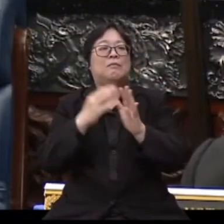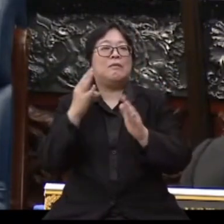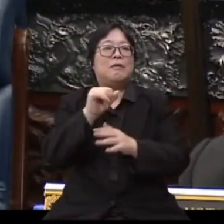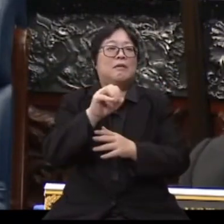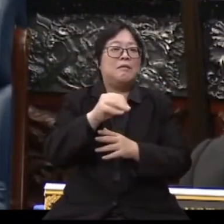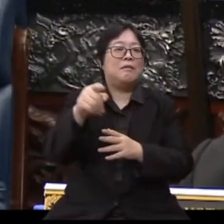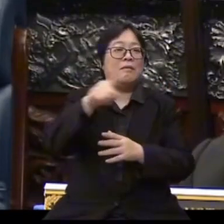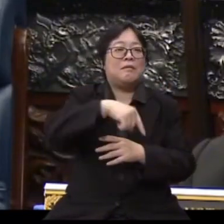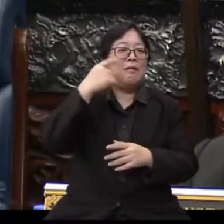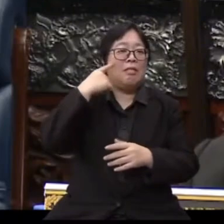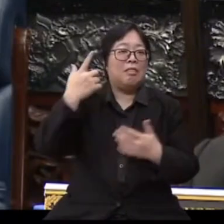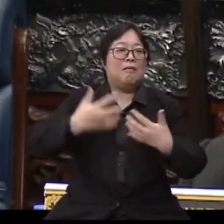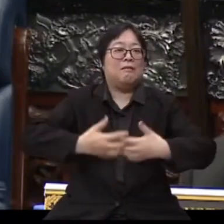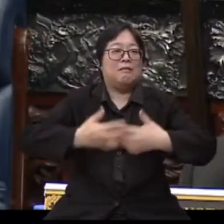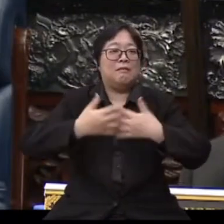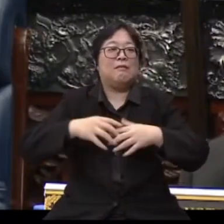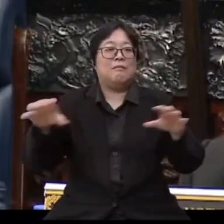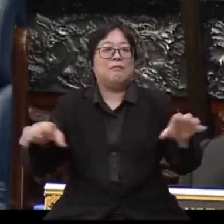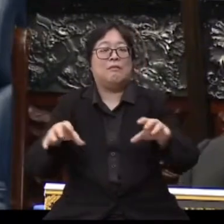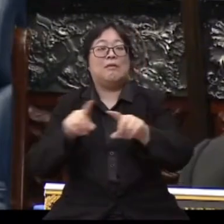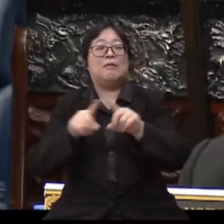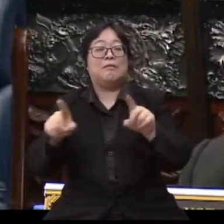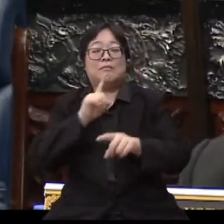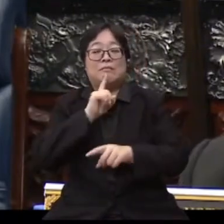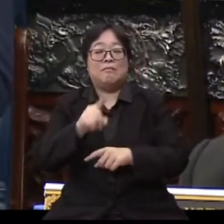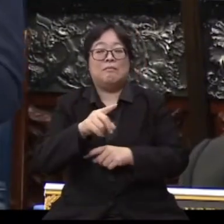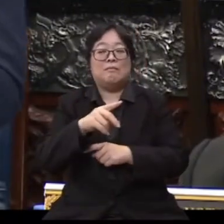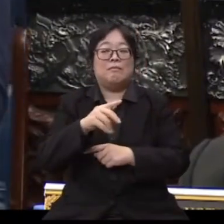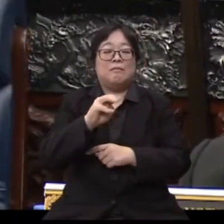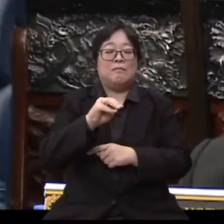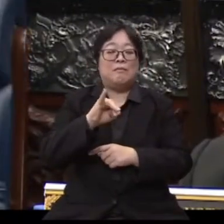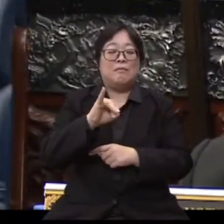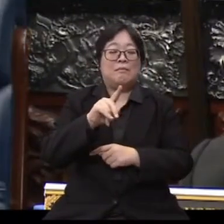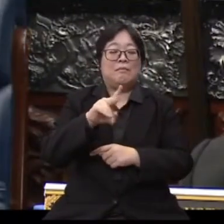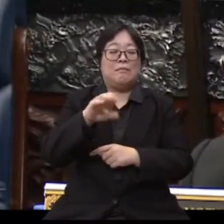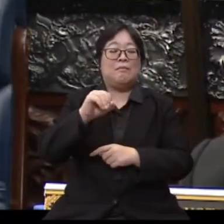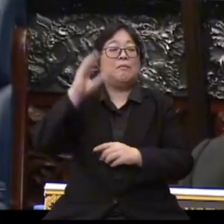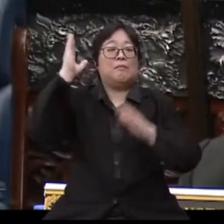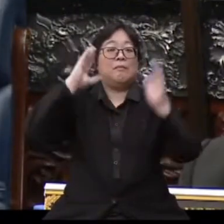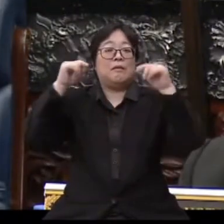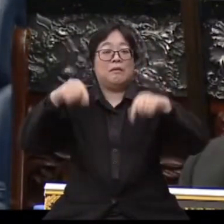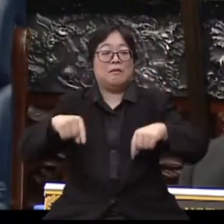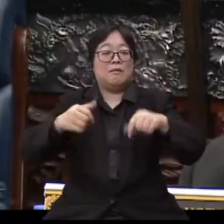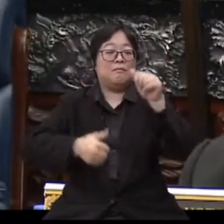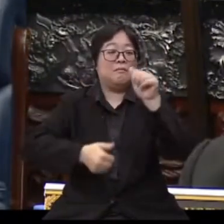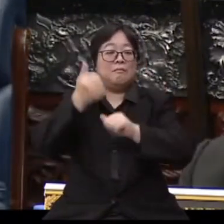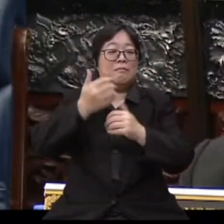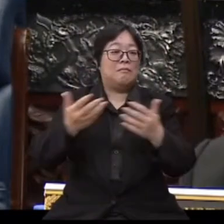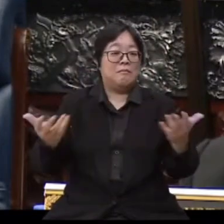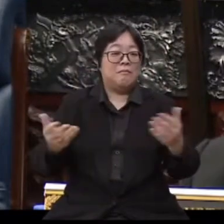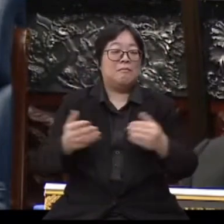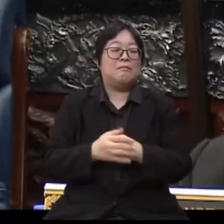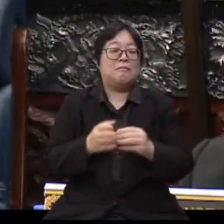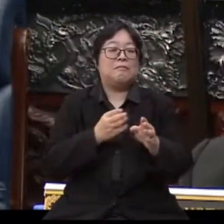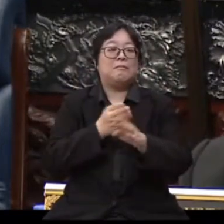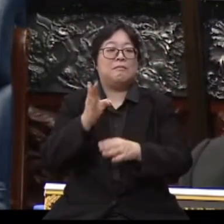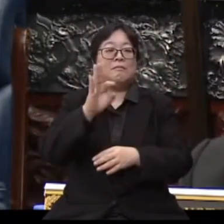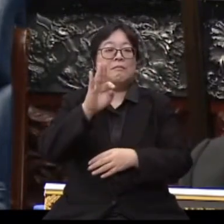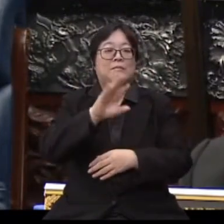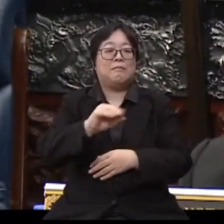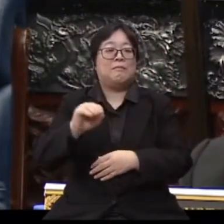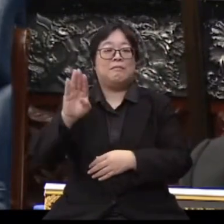kita ingat perkilangan, pembuatan, tapi sebenarnya mikro di Malaysia ini majoritinya adalah dalam